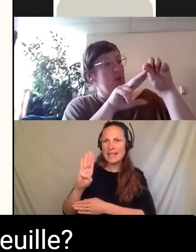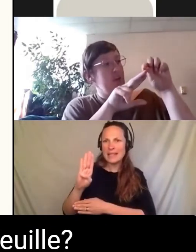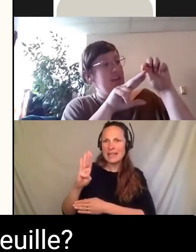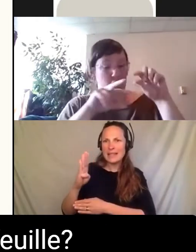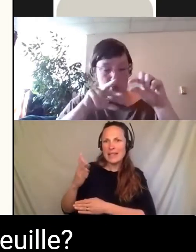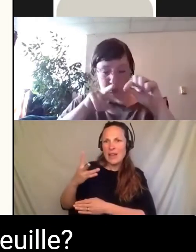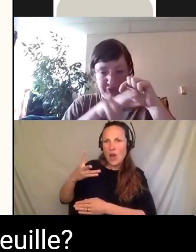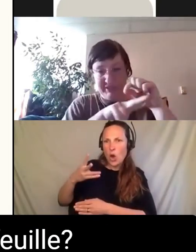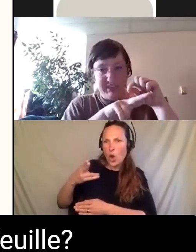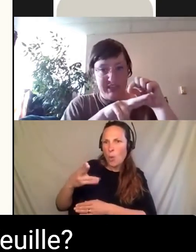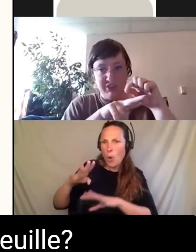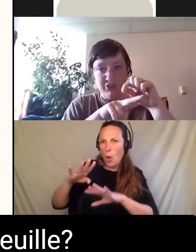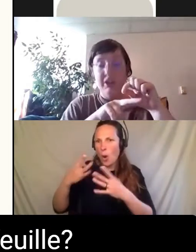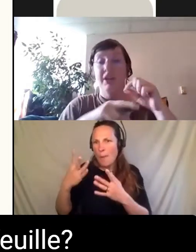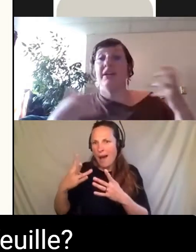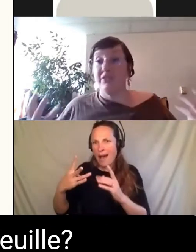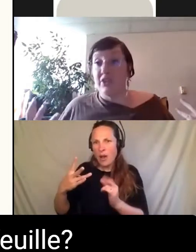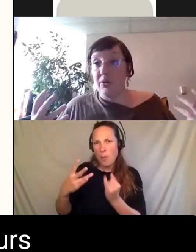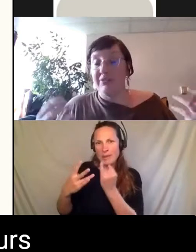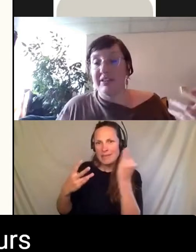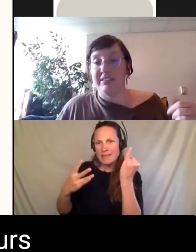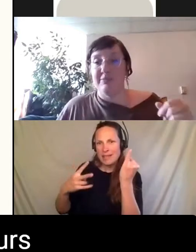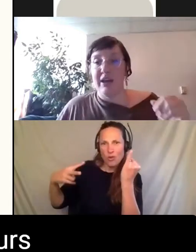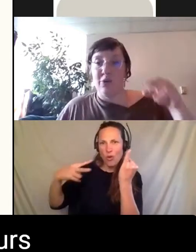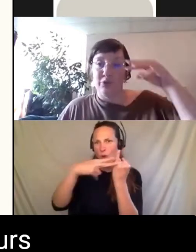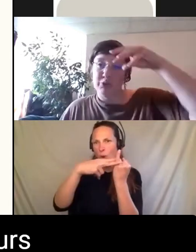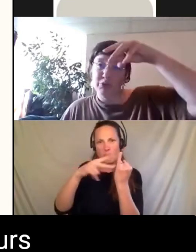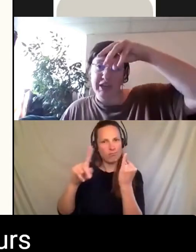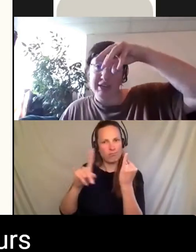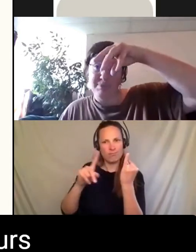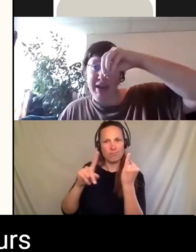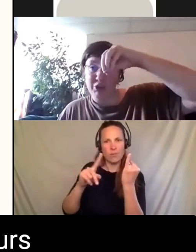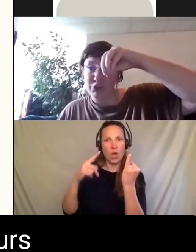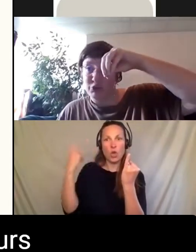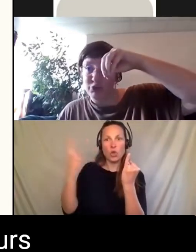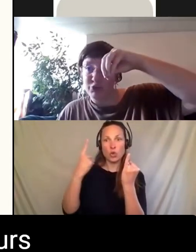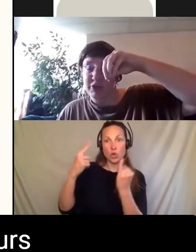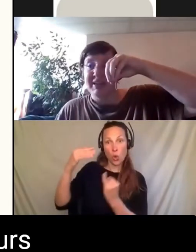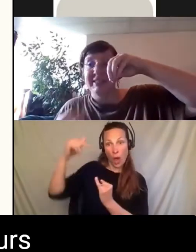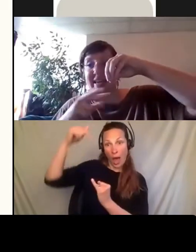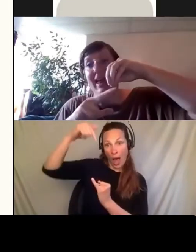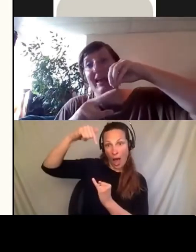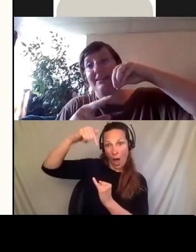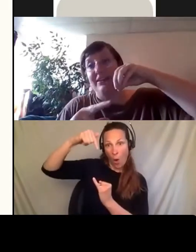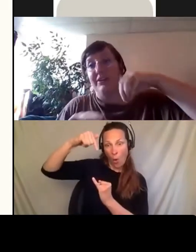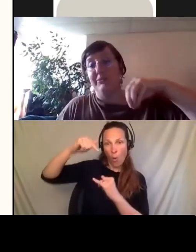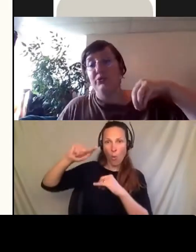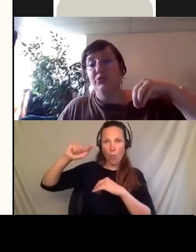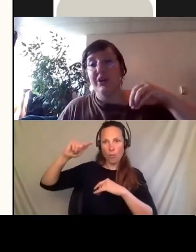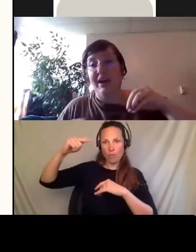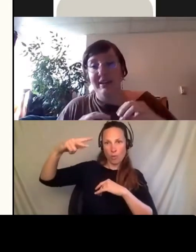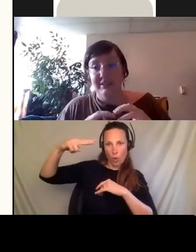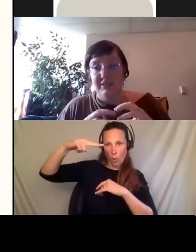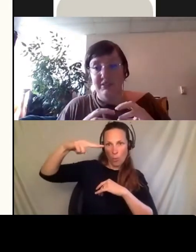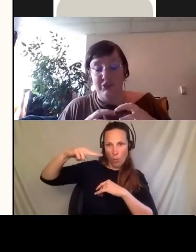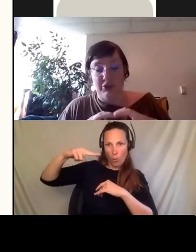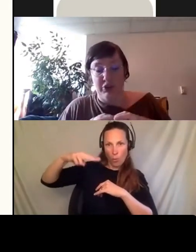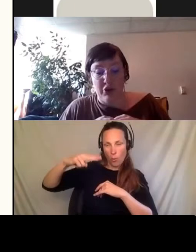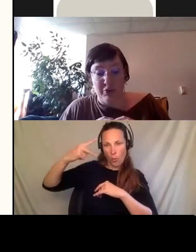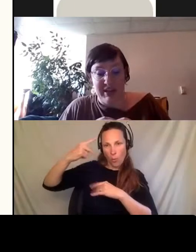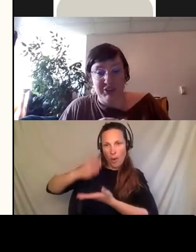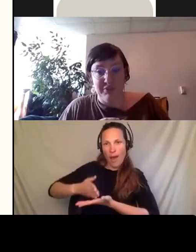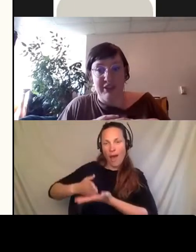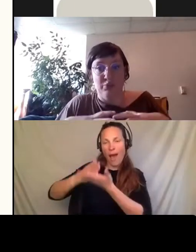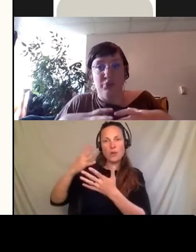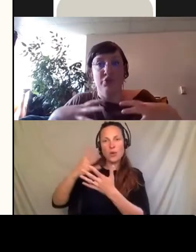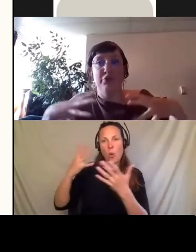d'une feuille? Est-ce qu'on coupe une tige? Non, effectivement, on va toujours y aller par le dessus. Ça l'aide beaucoup à ce que